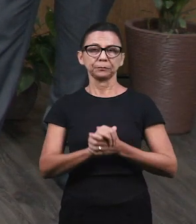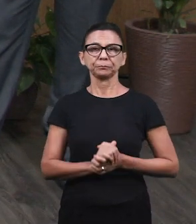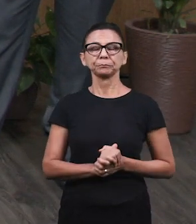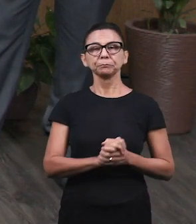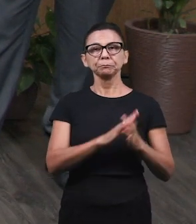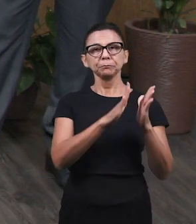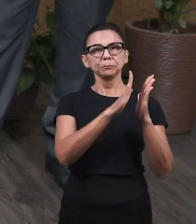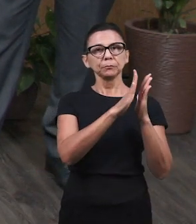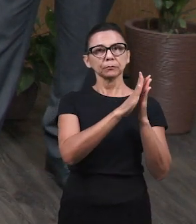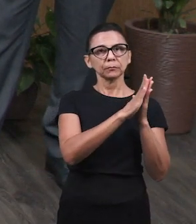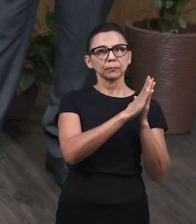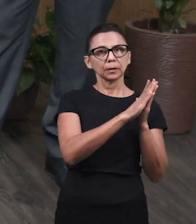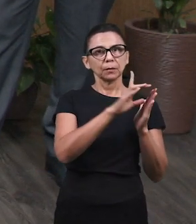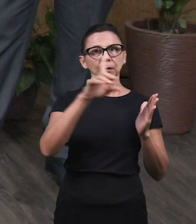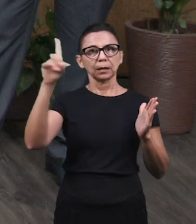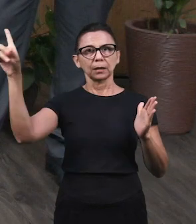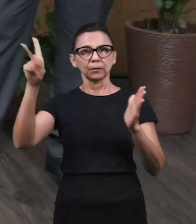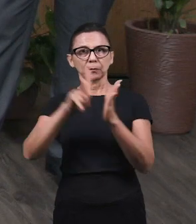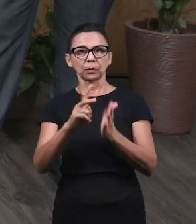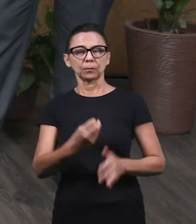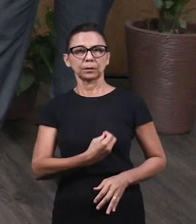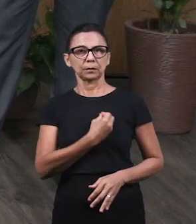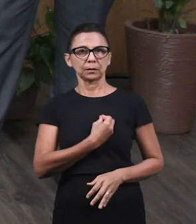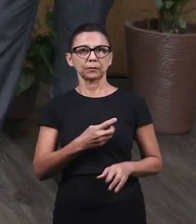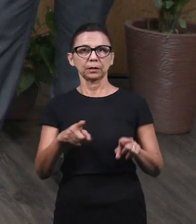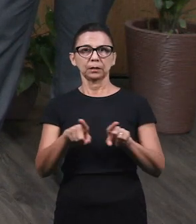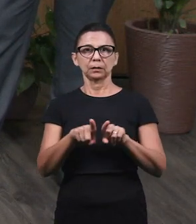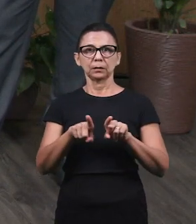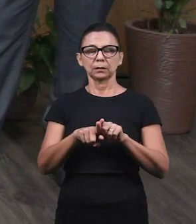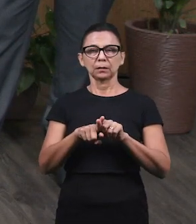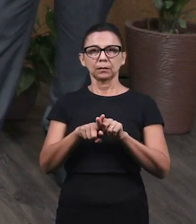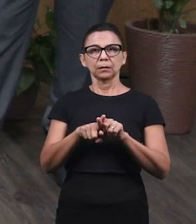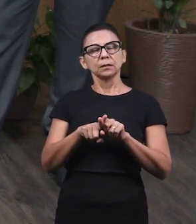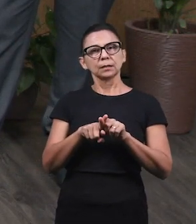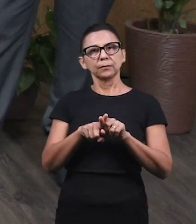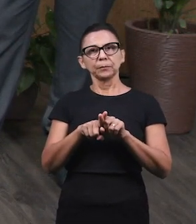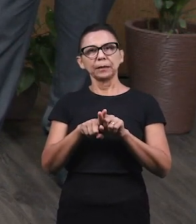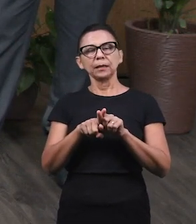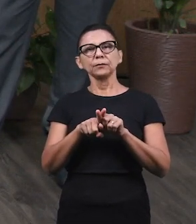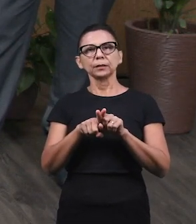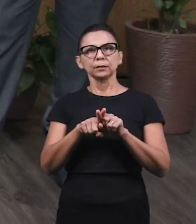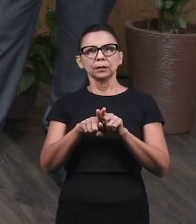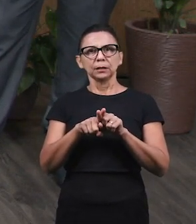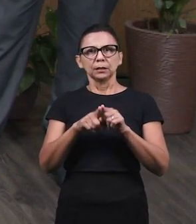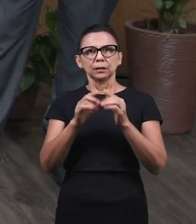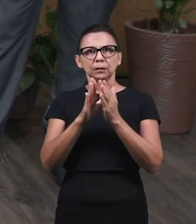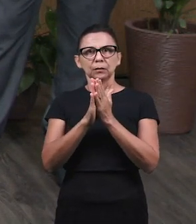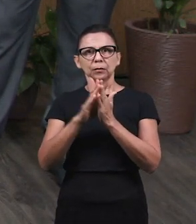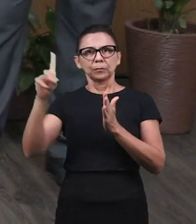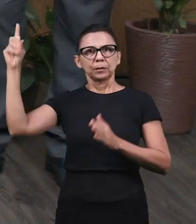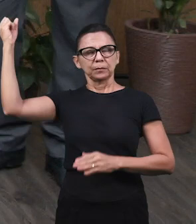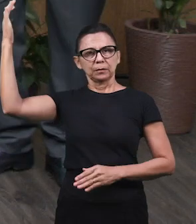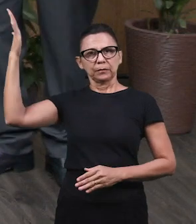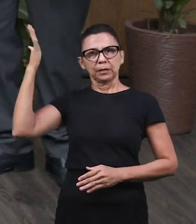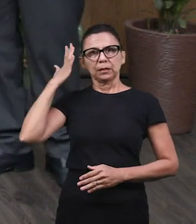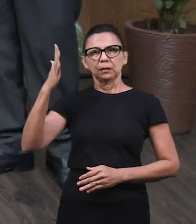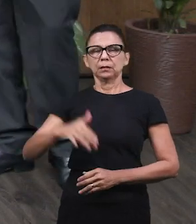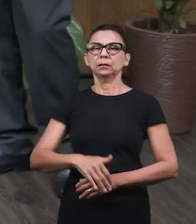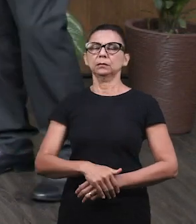parole vivante. En commençant par la lecture du texte biblique qui se trouve en Apocalypse 12, verset